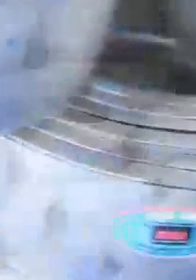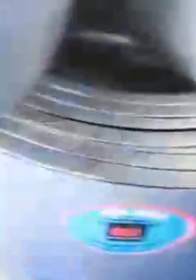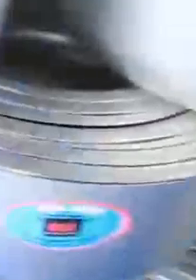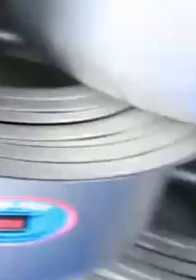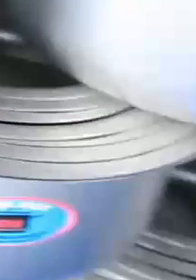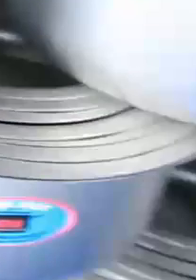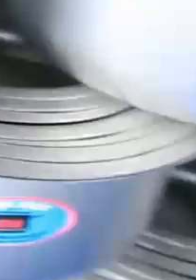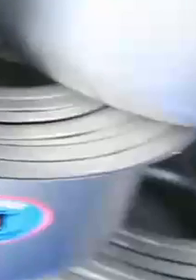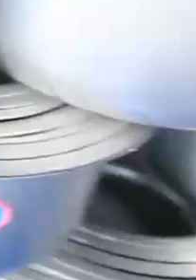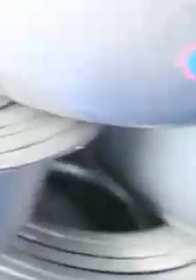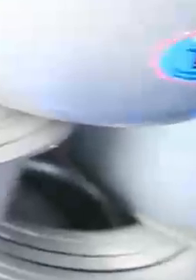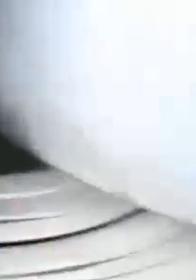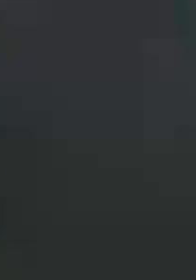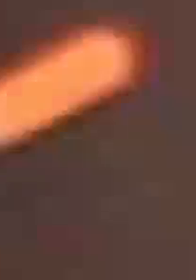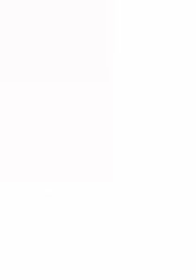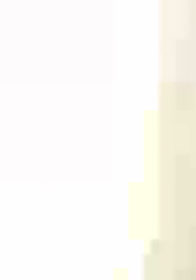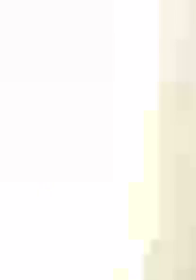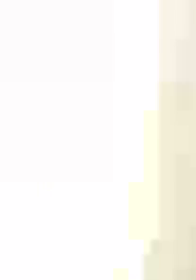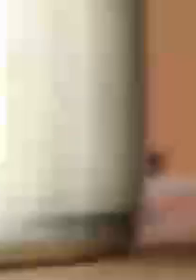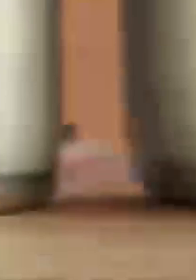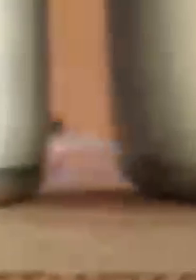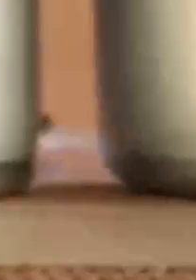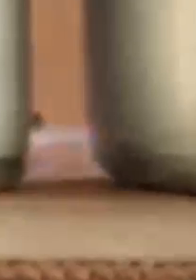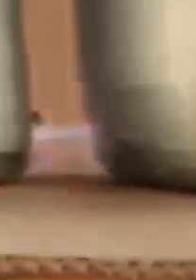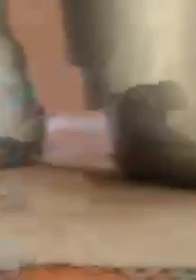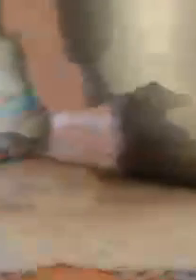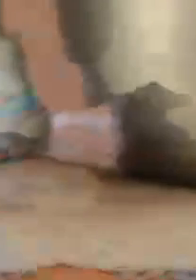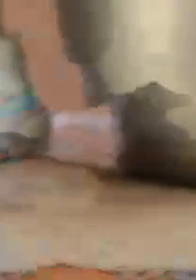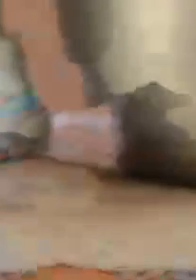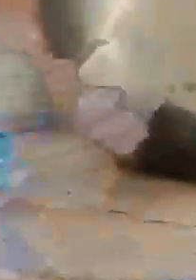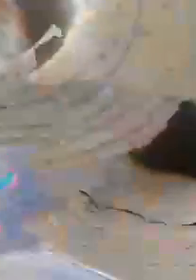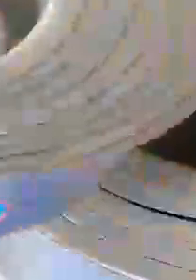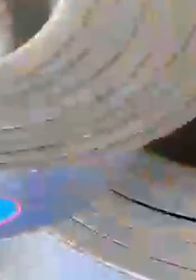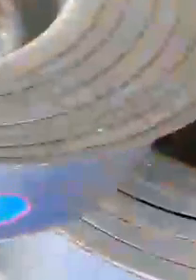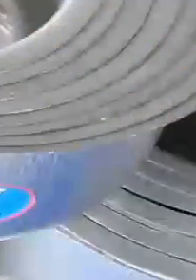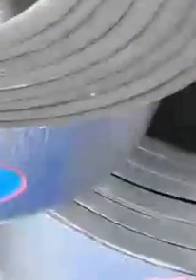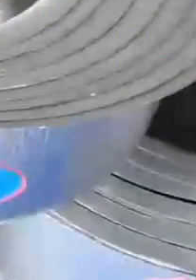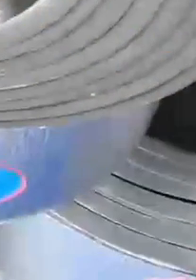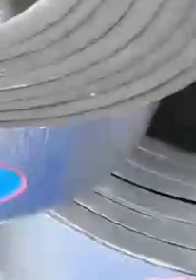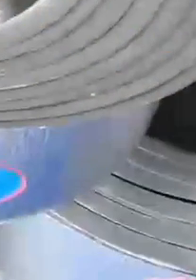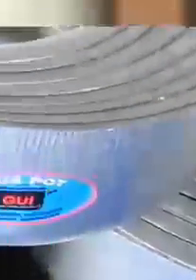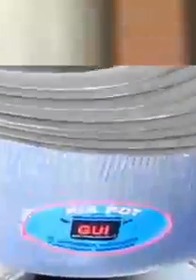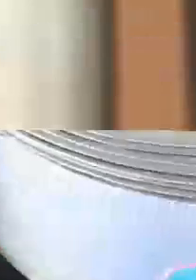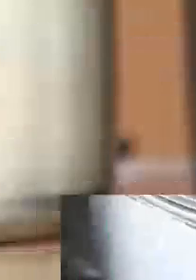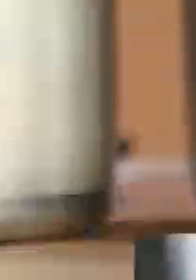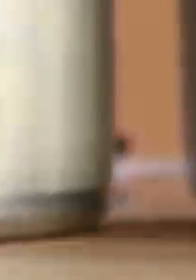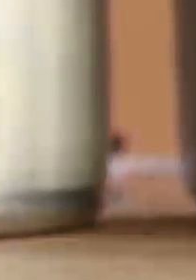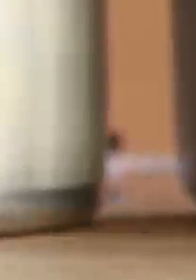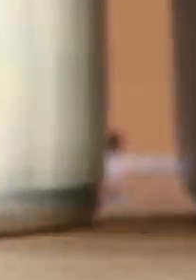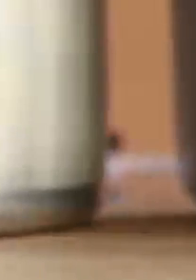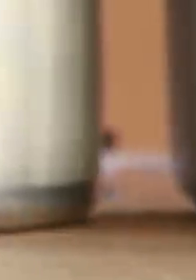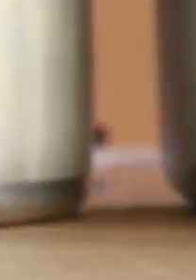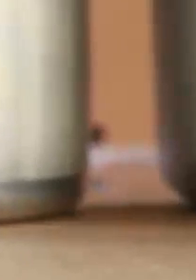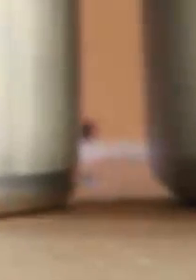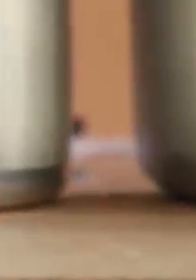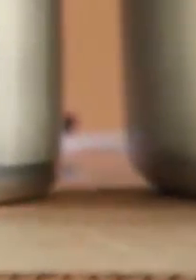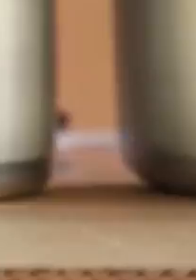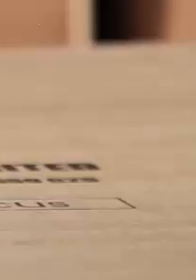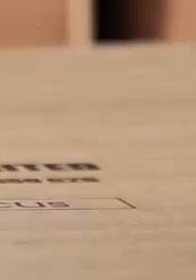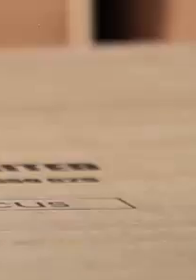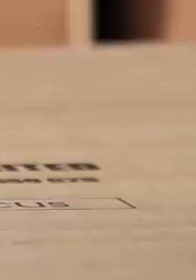Yama safriya ya fumuchi la gumusu mge Akayo kashobote Uruganda Giant Utensils Gwabazani ya masafriya kwa zemrano minu yumu